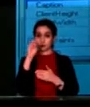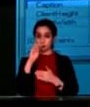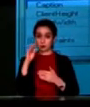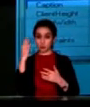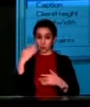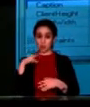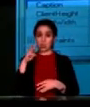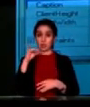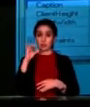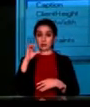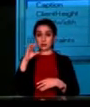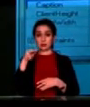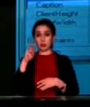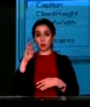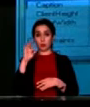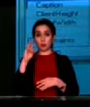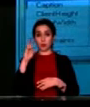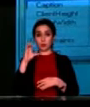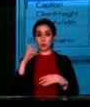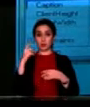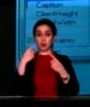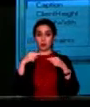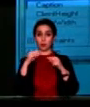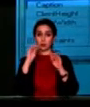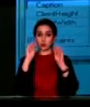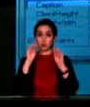Demak, list box obyektini joylashtiramiz.